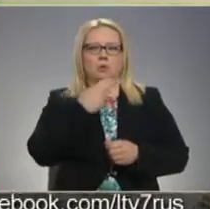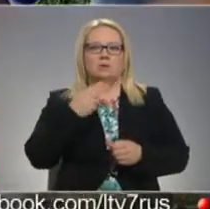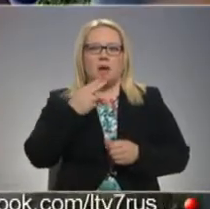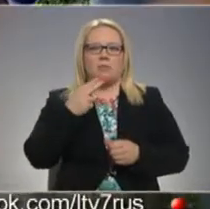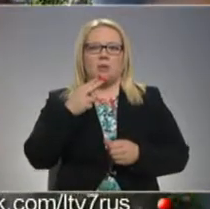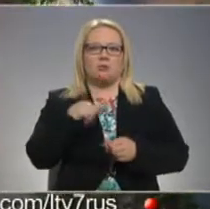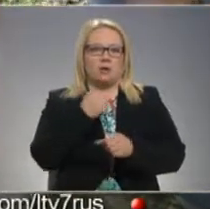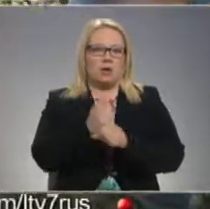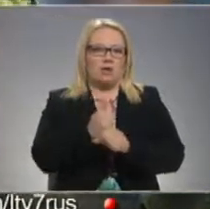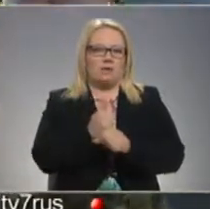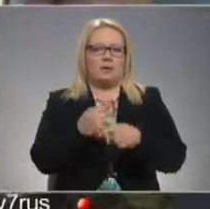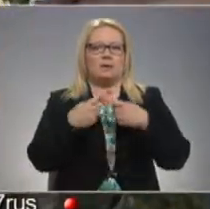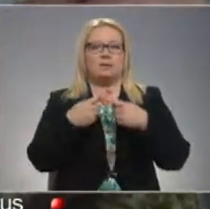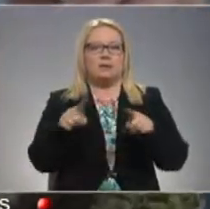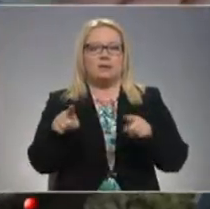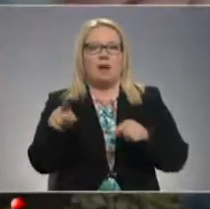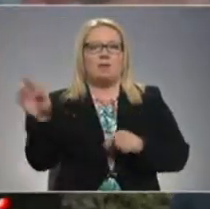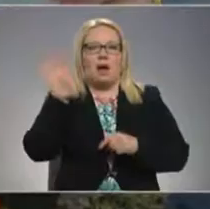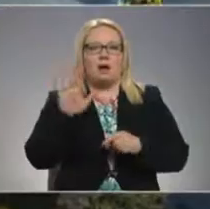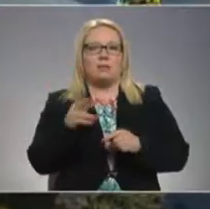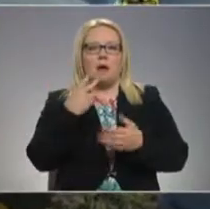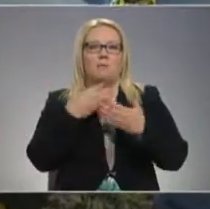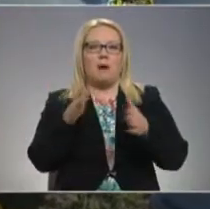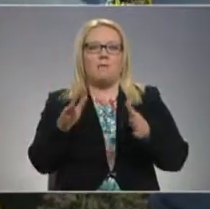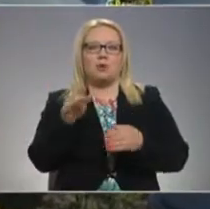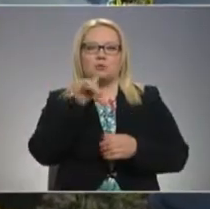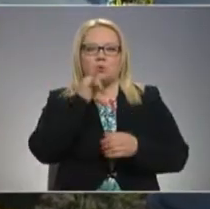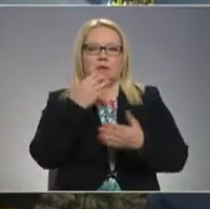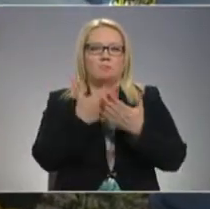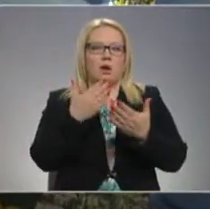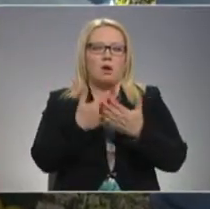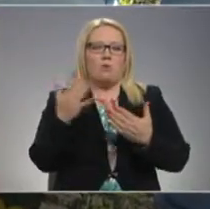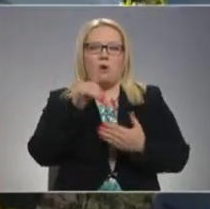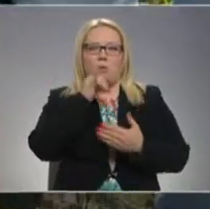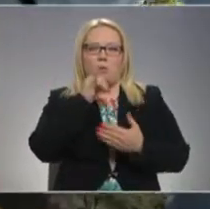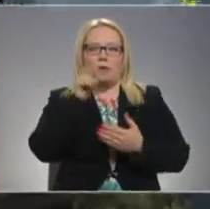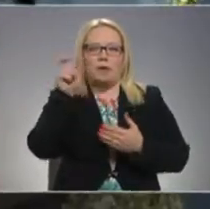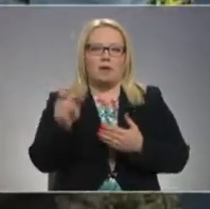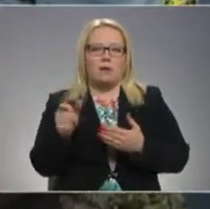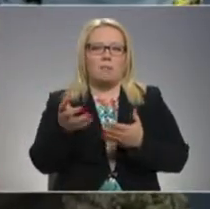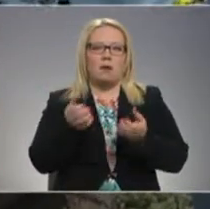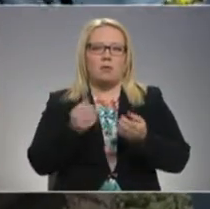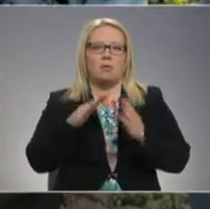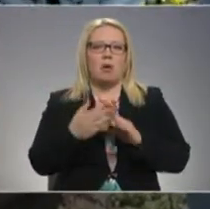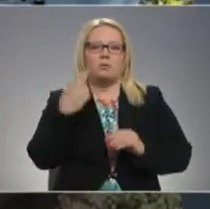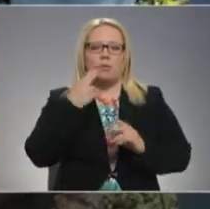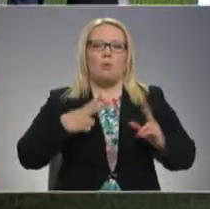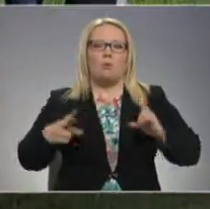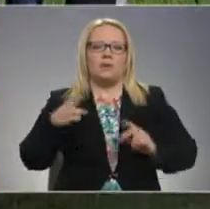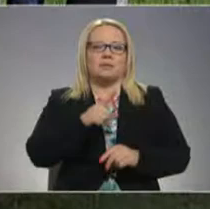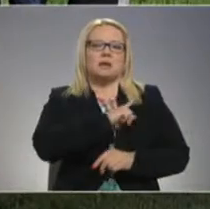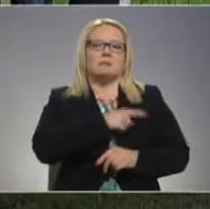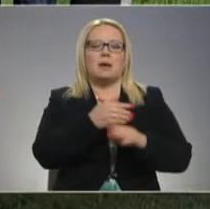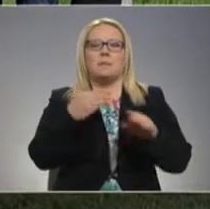galvenais. Citā daina gan pavērs ūdens paraugos, ko hidrologs paņem vietā, kur Latvijas Lauksaimniecības universitātes spēkiem